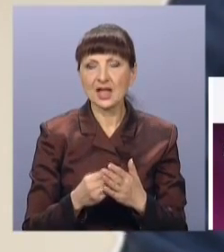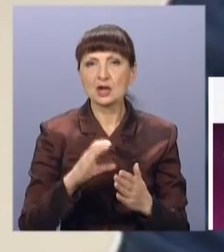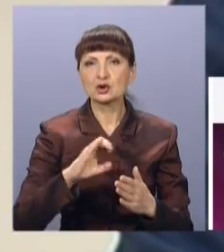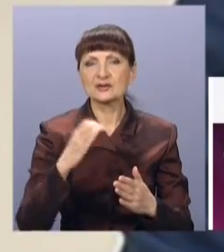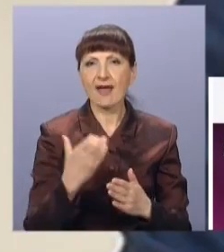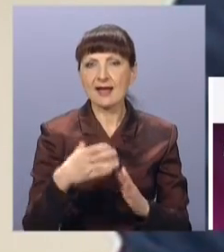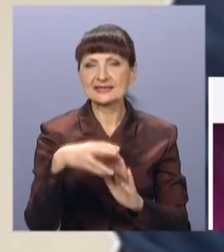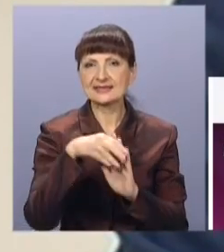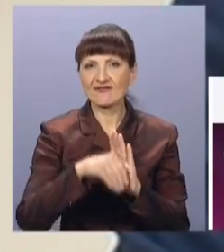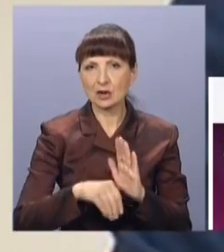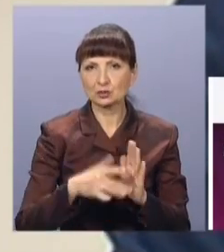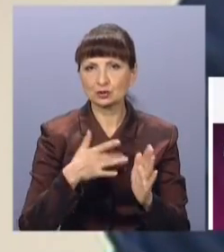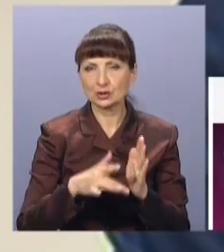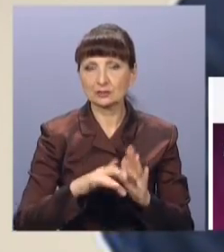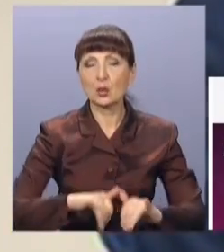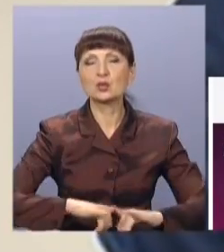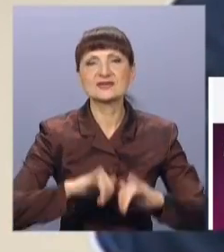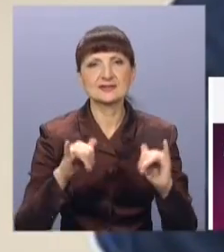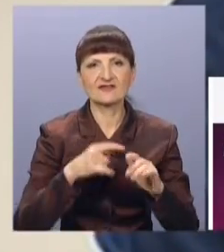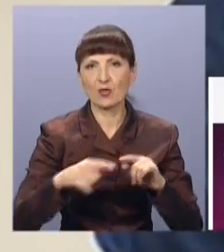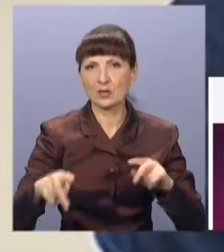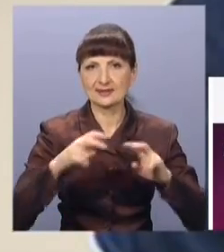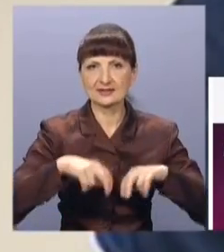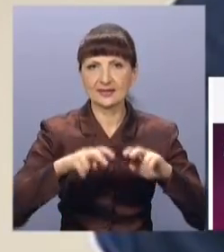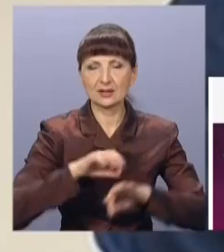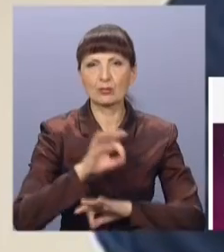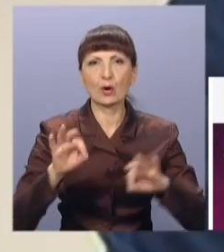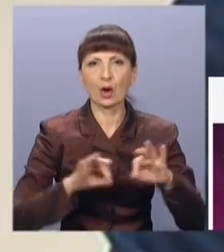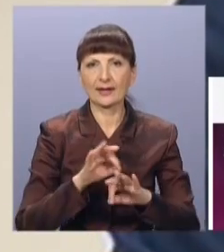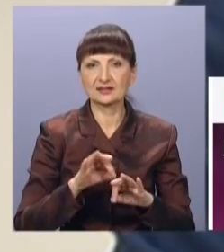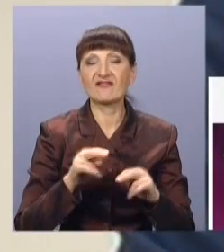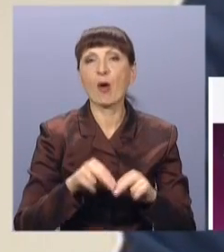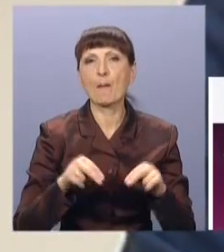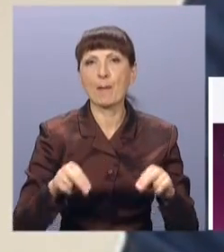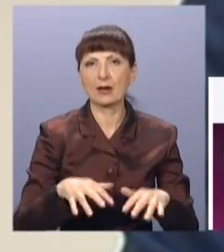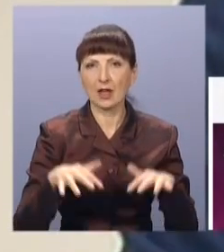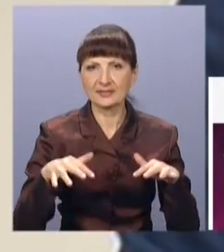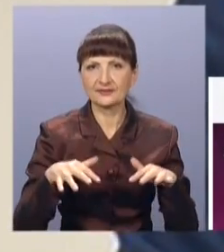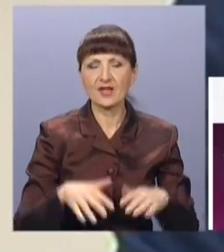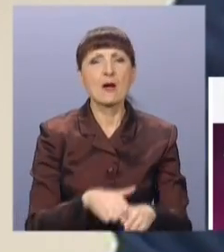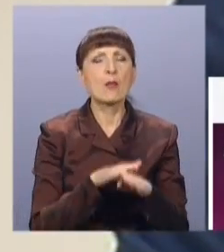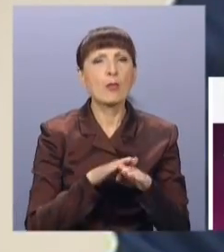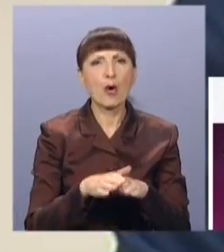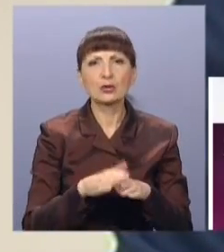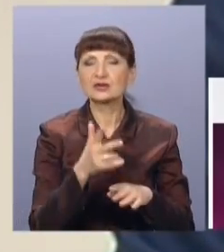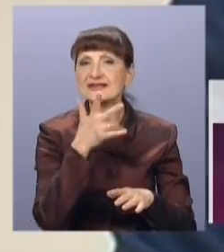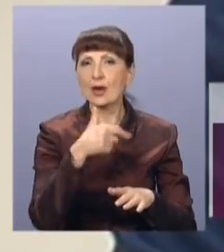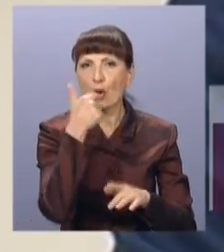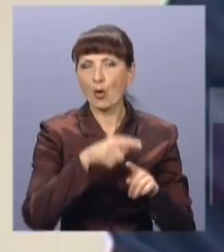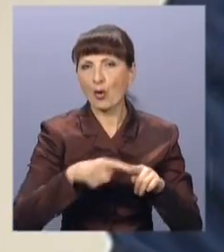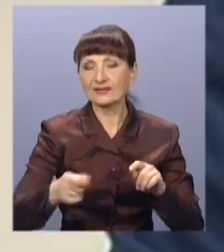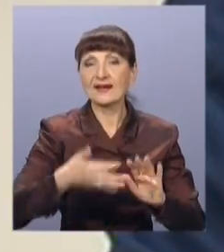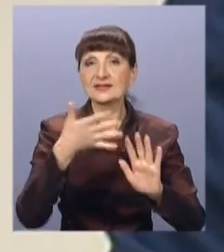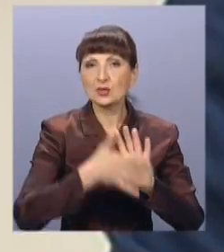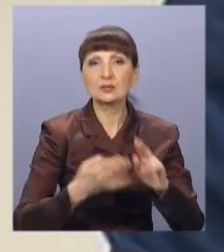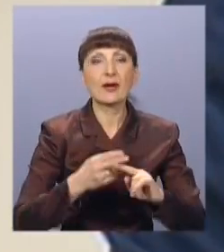Социальная составляющая бюджета усилилась в ходе рассмотрения проекта бюджета в парламенте. В абсолютном значении на трехлетний период расходы по